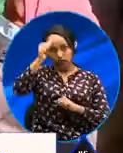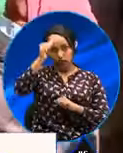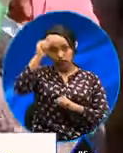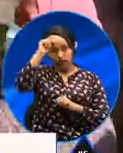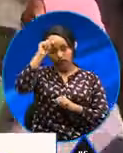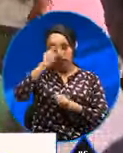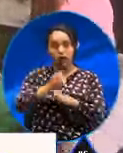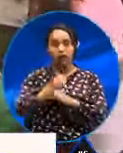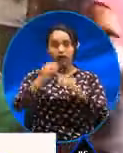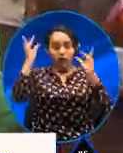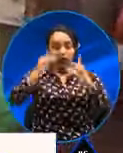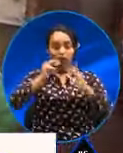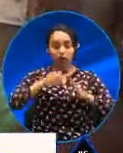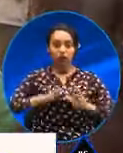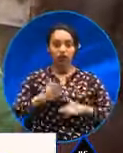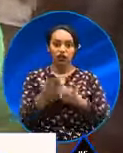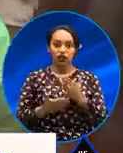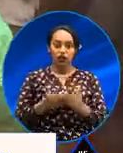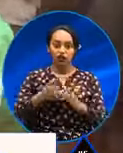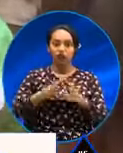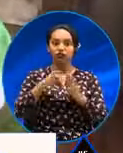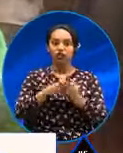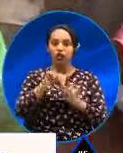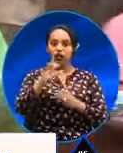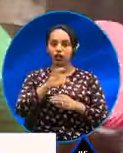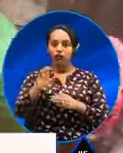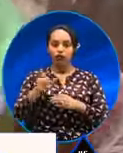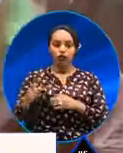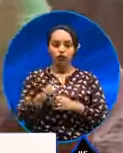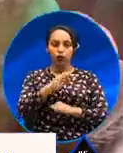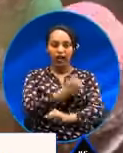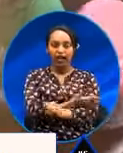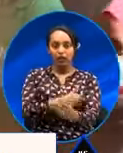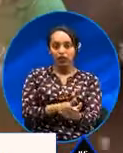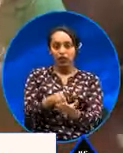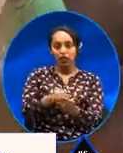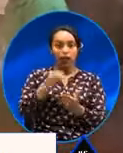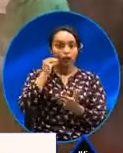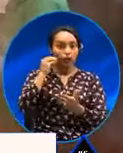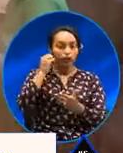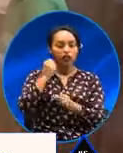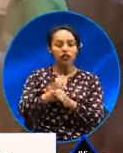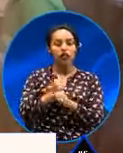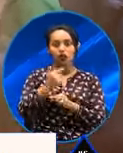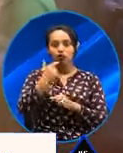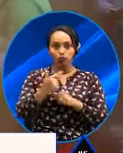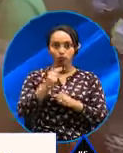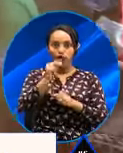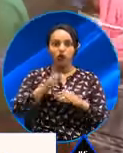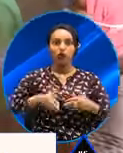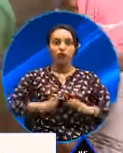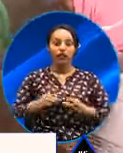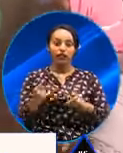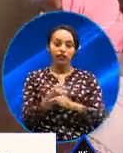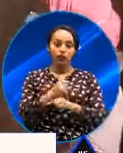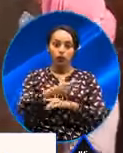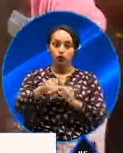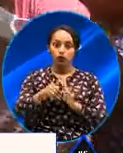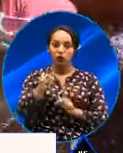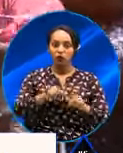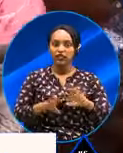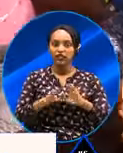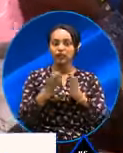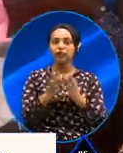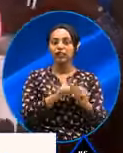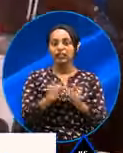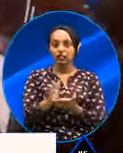ተክሌ በያዝነው የክረምት በጎ ፍቃድ አገልግሎት በክፍለ ከተማው 100 የሚሆኑ የአቅመ ደካማ ቤቶች ይታደሳሉ በማለት በበጎ ፍቃድ ተግባሩ ሁሉም